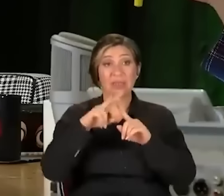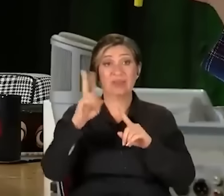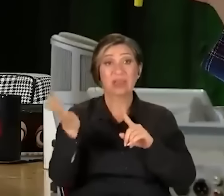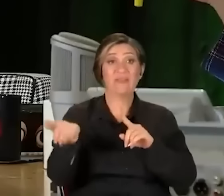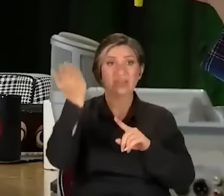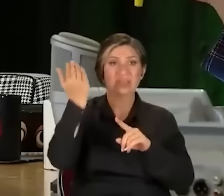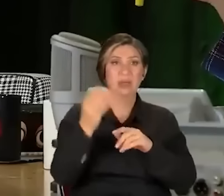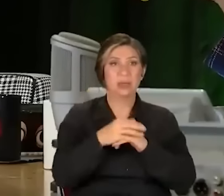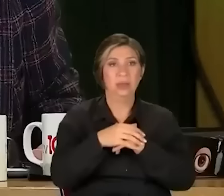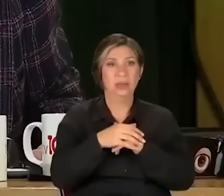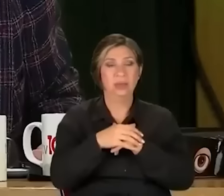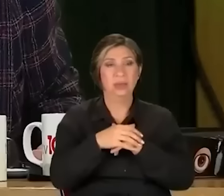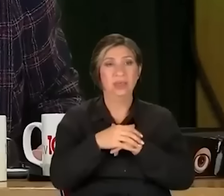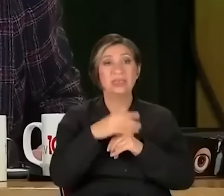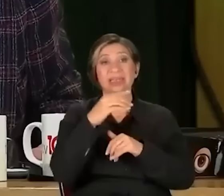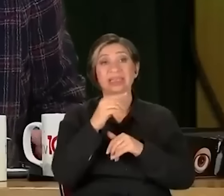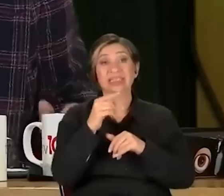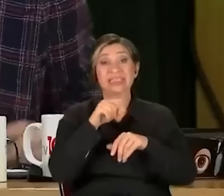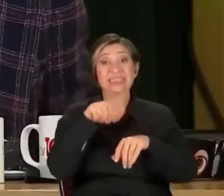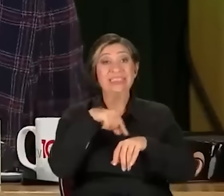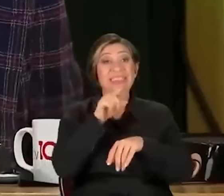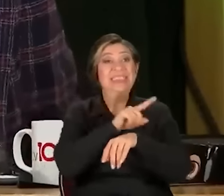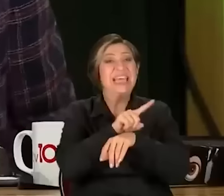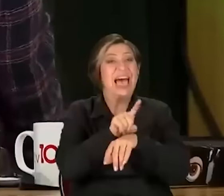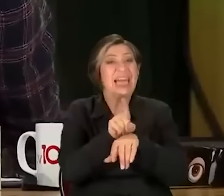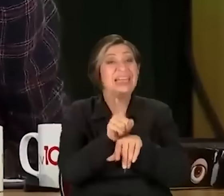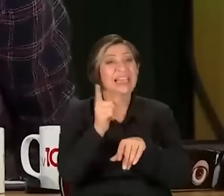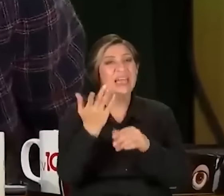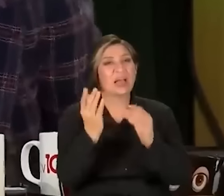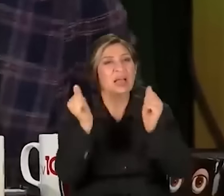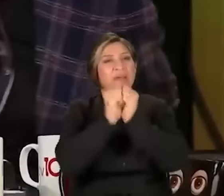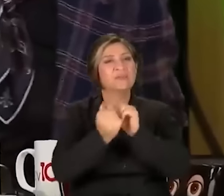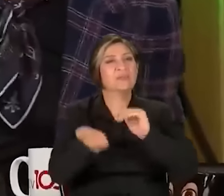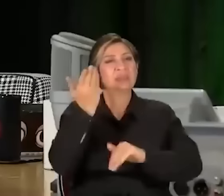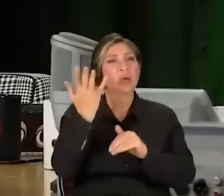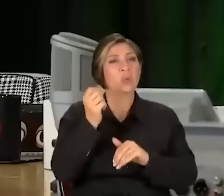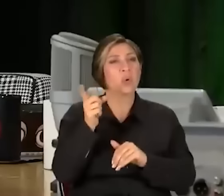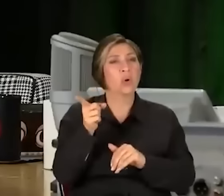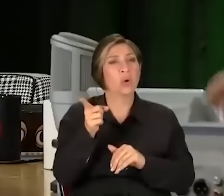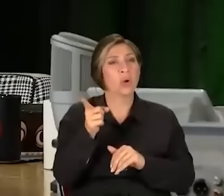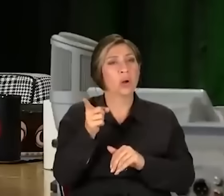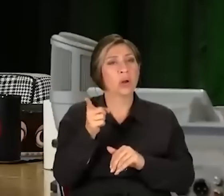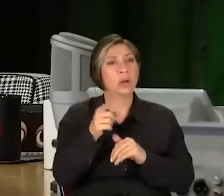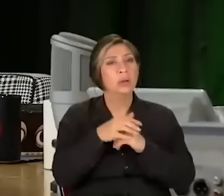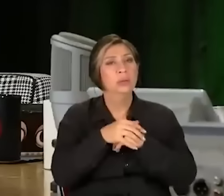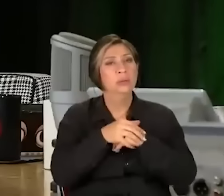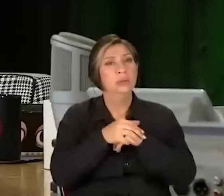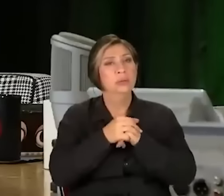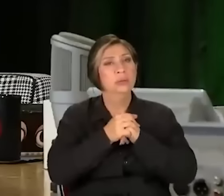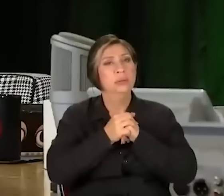alıyor. Saniye bazı, senden ne kadar bazında baktığımızda... senden ne kadar fazla alıyor? Kaç kat fazla alıyor sence?